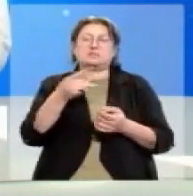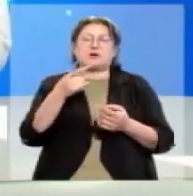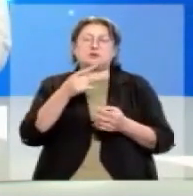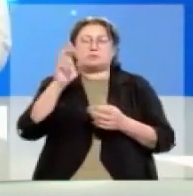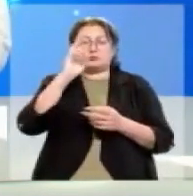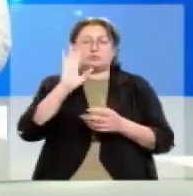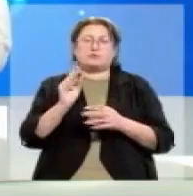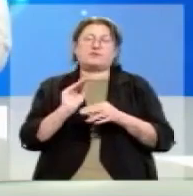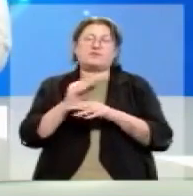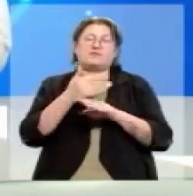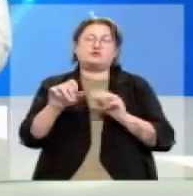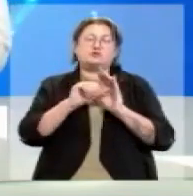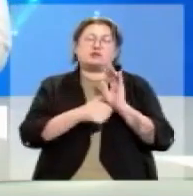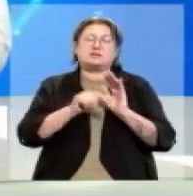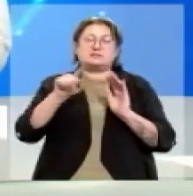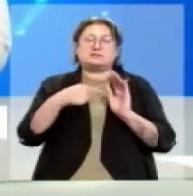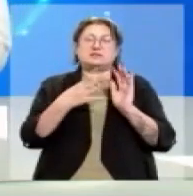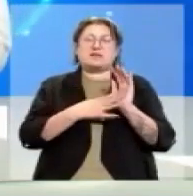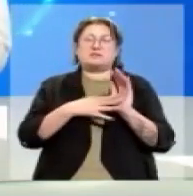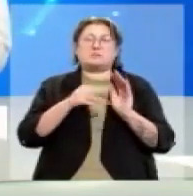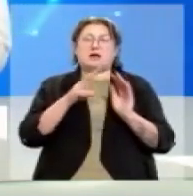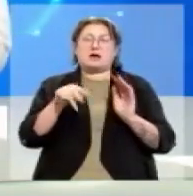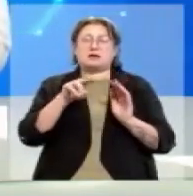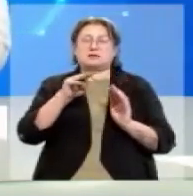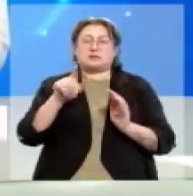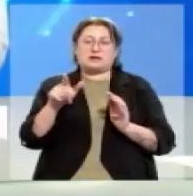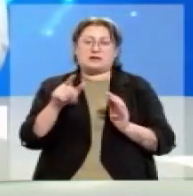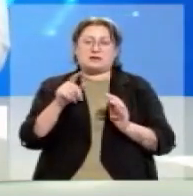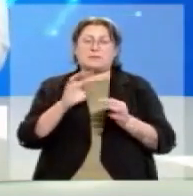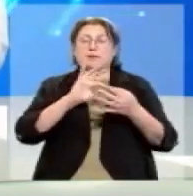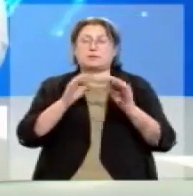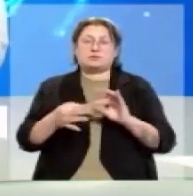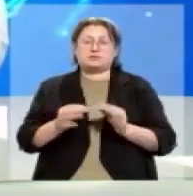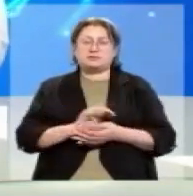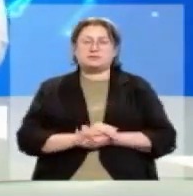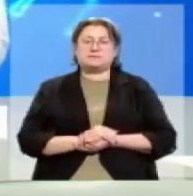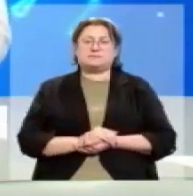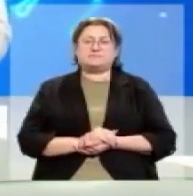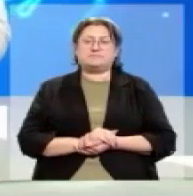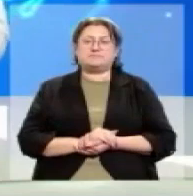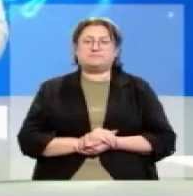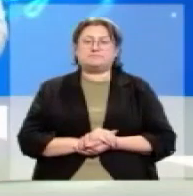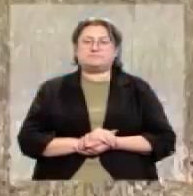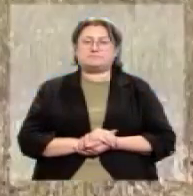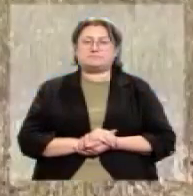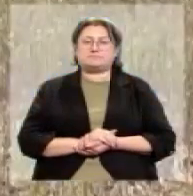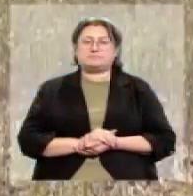республиканского бюджета будет выделено 16,9 миллиардов тенге. Подробности в репортаже моих коллег.